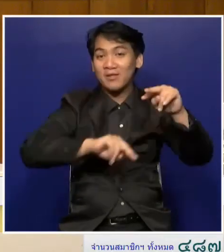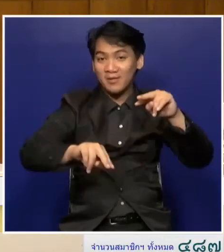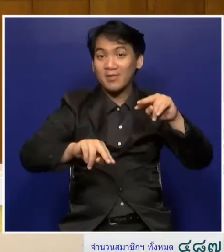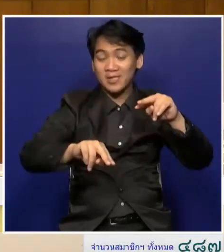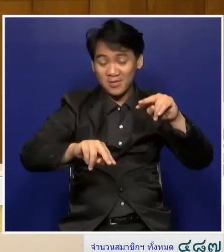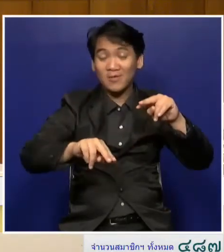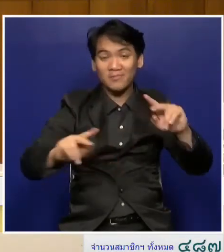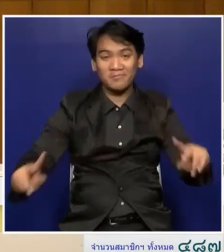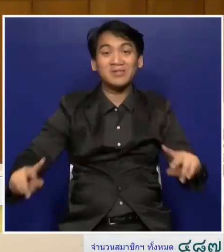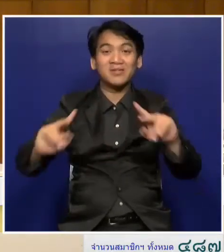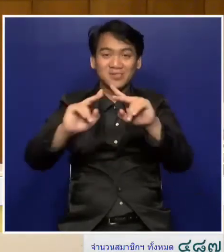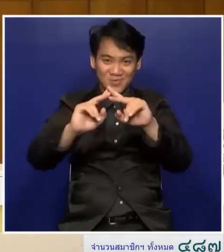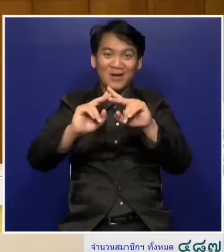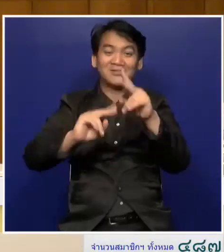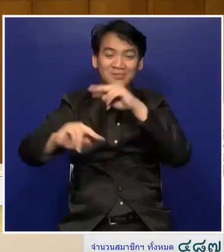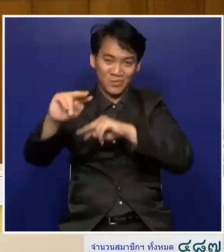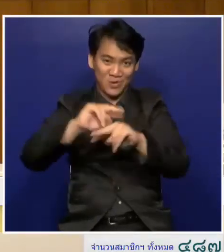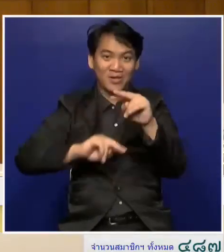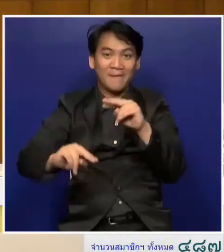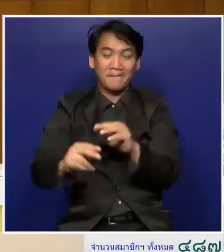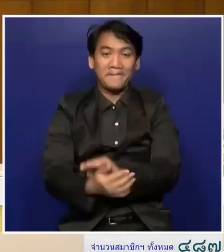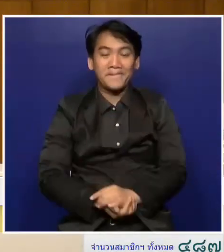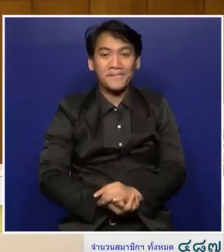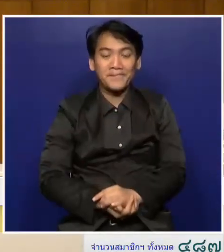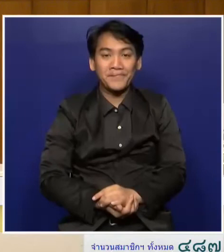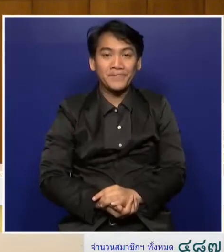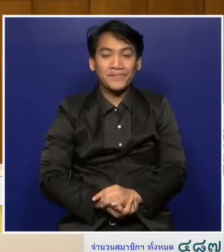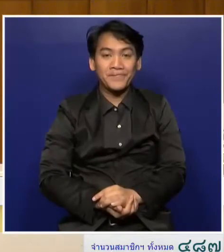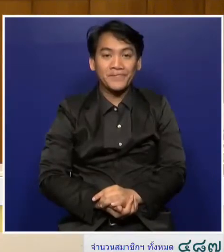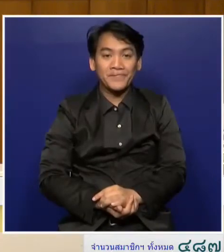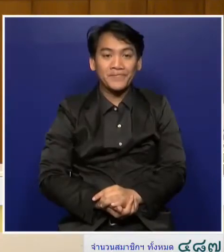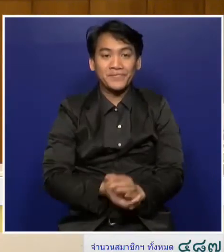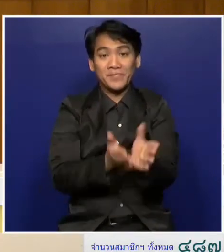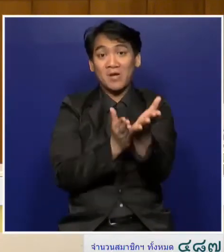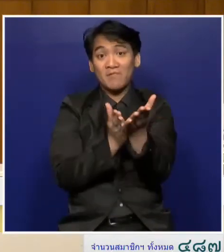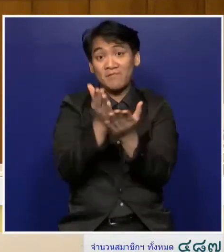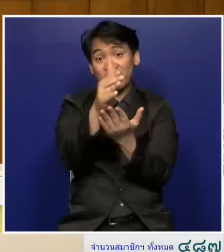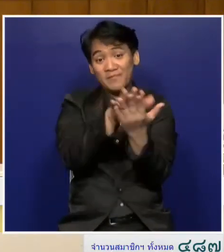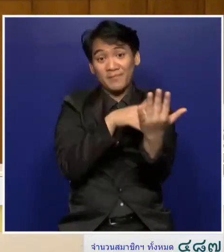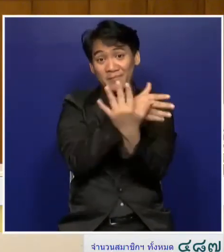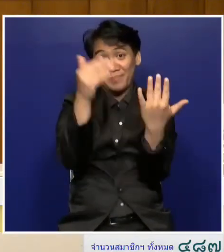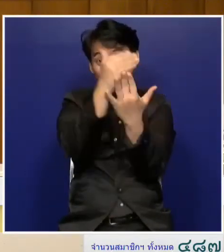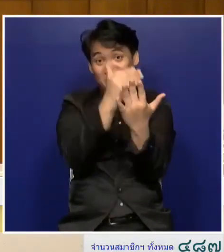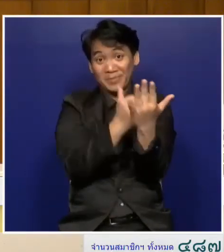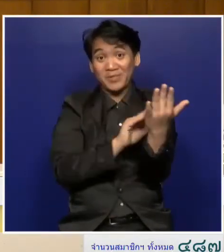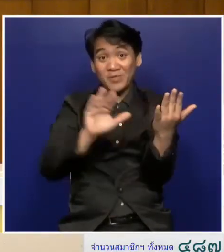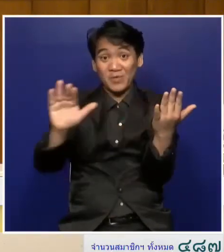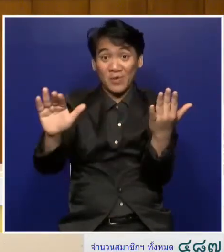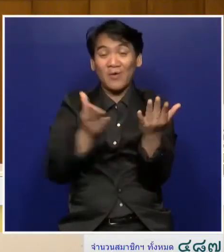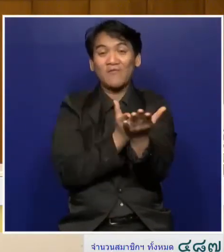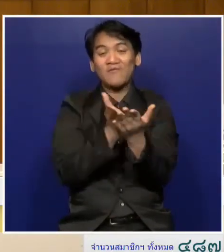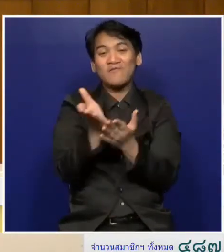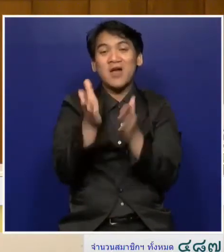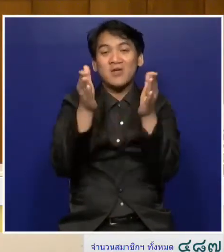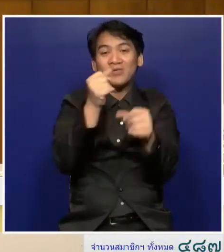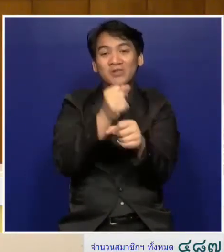กระส่งแทนซึงอัี้ทั้งฝ่ายบริหารก็จะทำให้ง่ายข้นแล้วก็ถกตองตามอนุสัญญากับเดี่ย